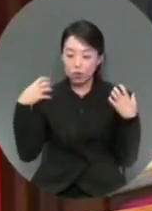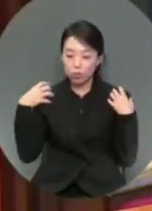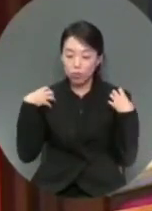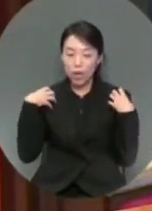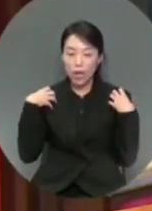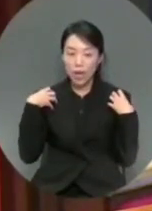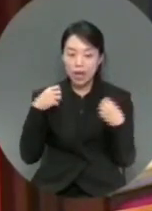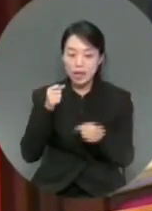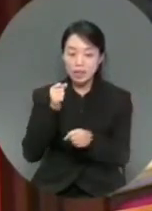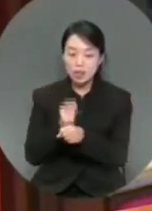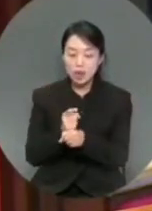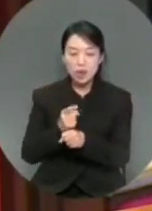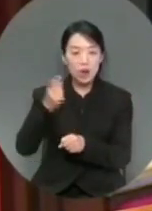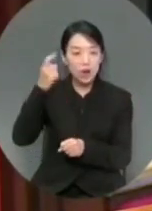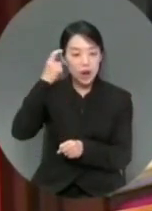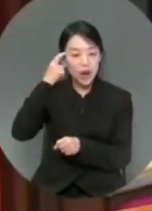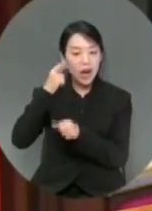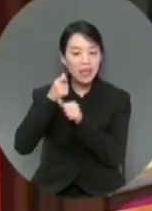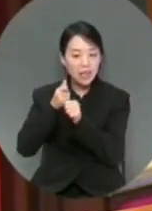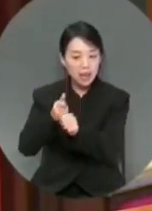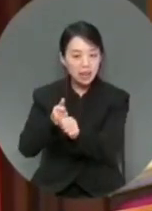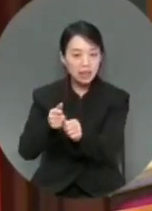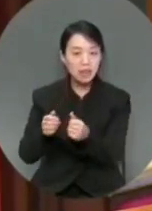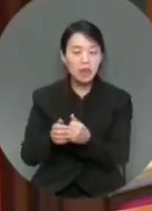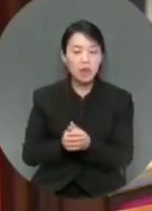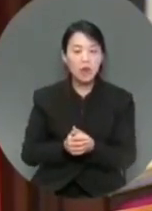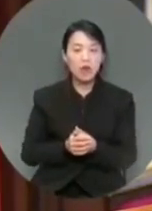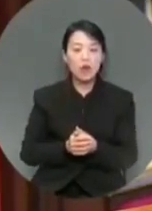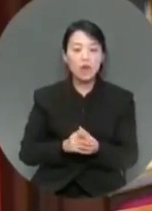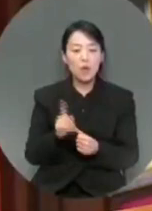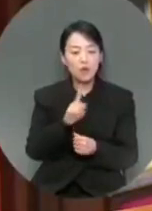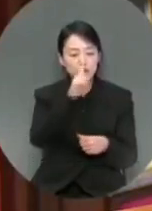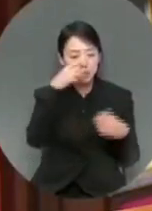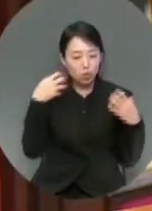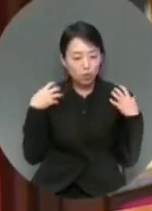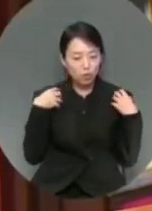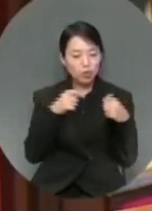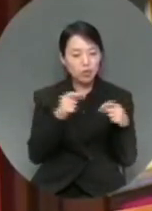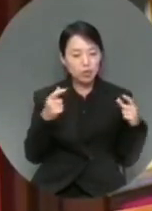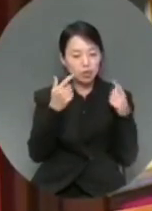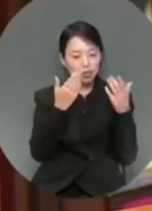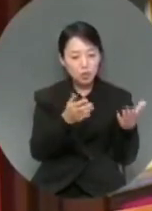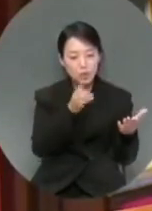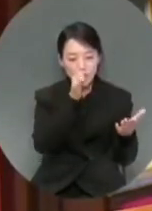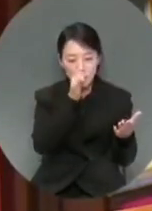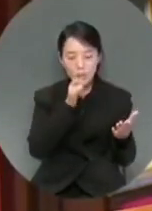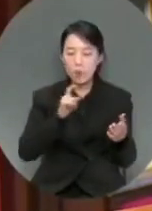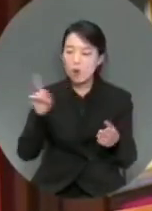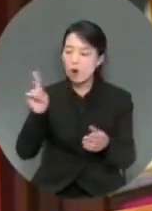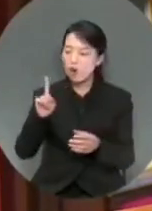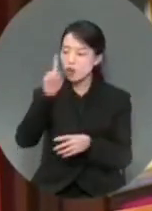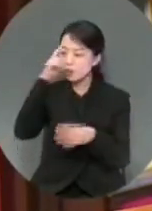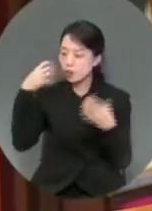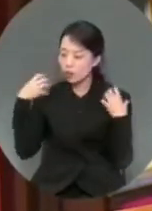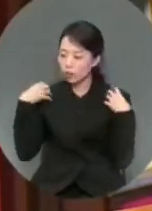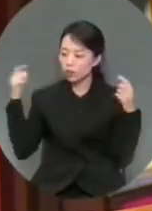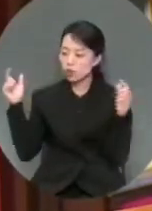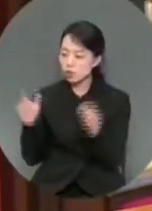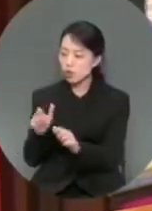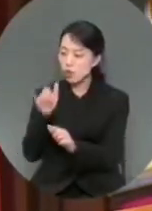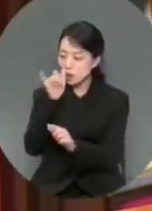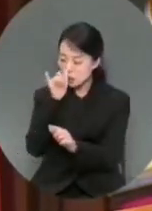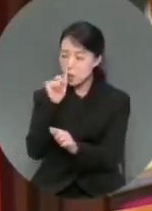철학에 따라서 어떤 정부는 좀 확대 재정을 하기도 하고 어떤 정부는 약간 축소 재정을 하는 그런 경향이